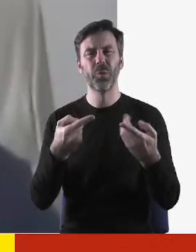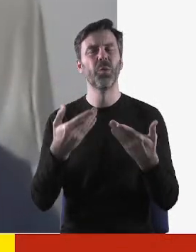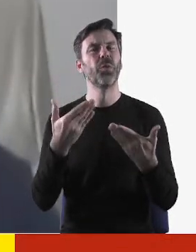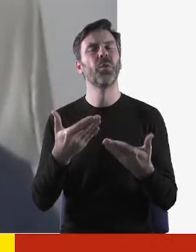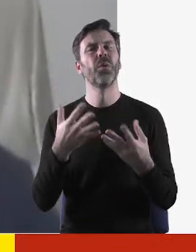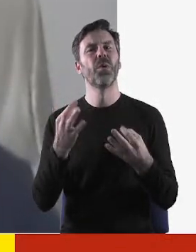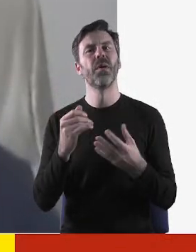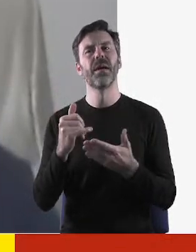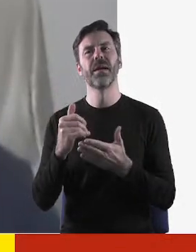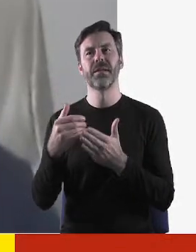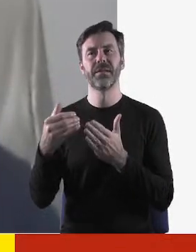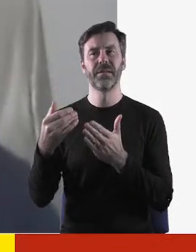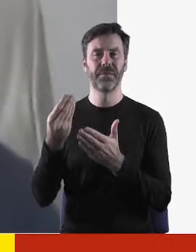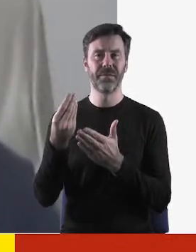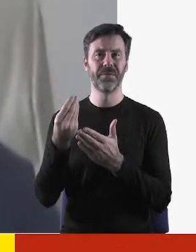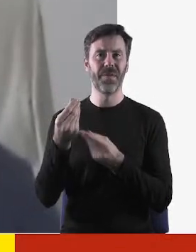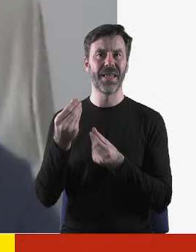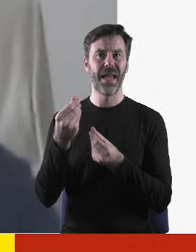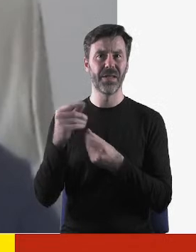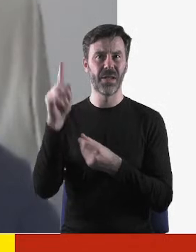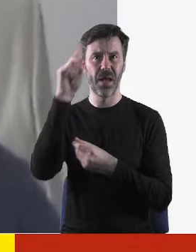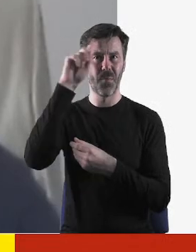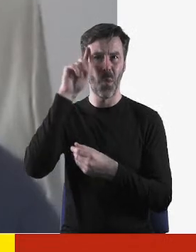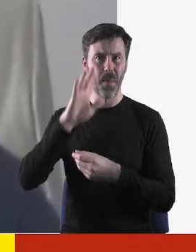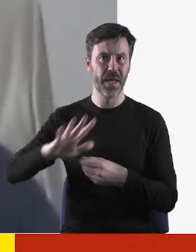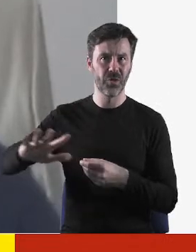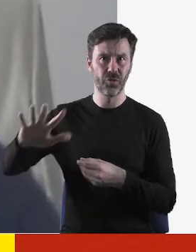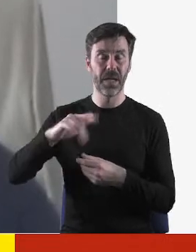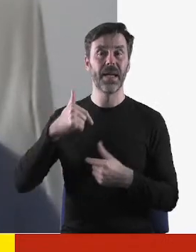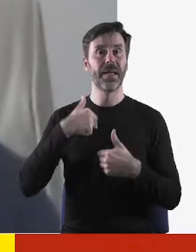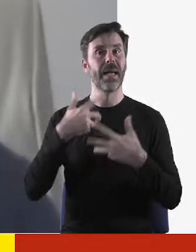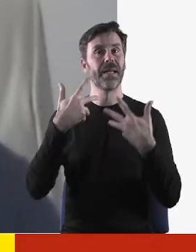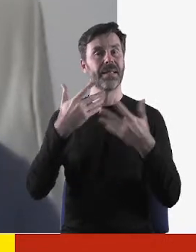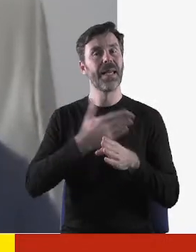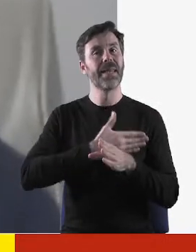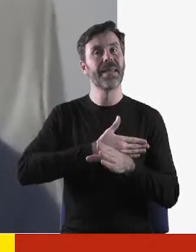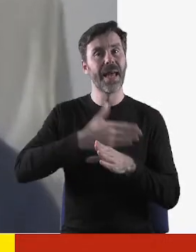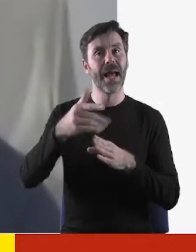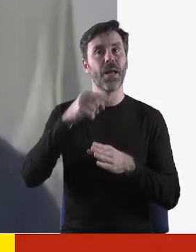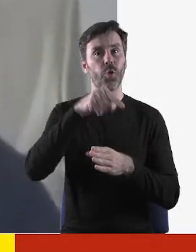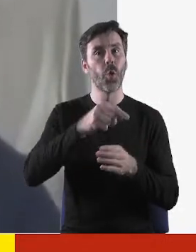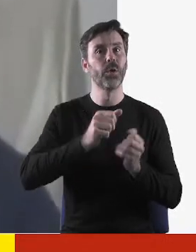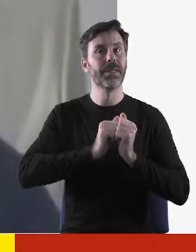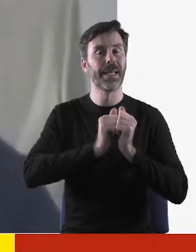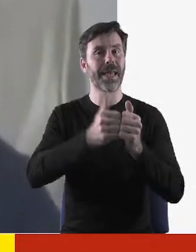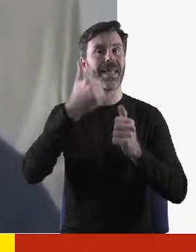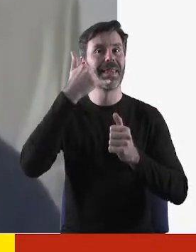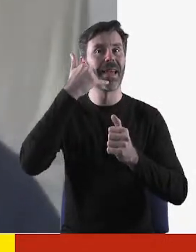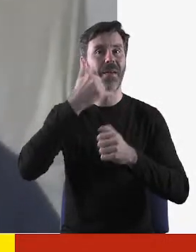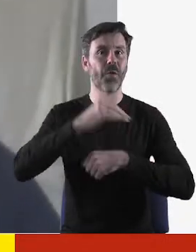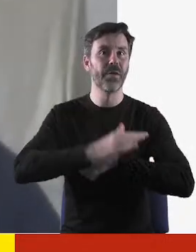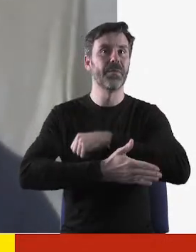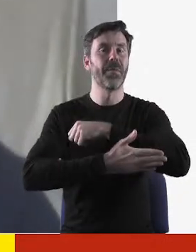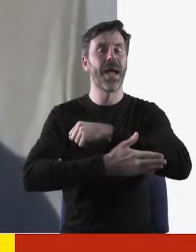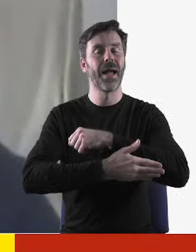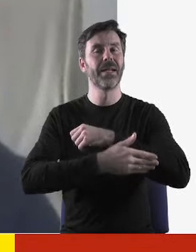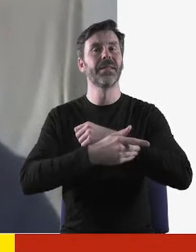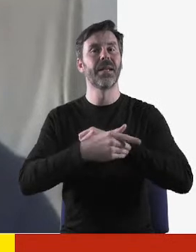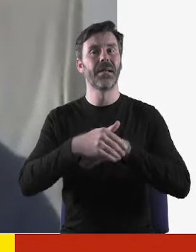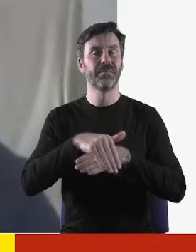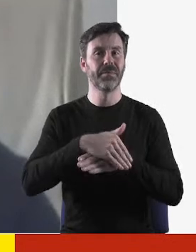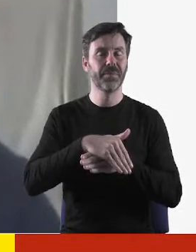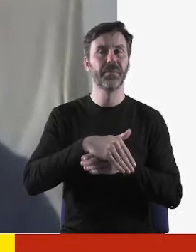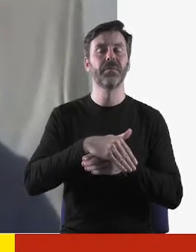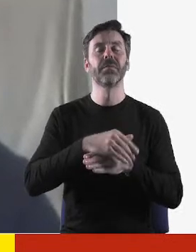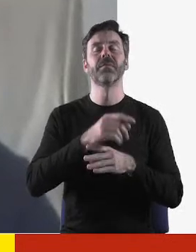o finansach publicznych. W dalszym ciągu będziemy promować to zadanie, ale poprzez współpracę